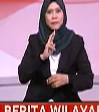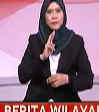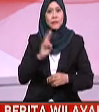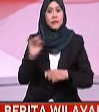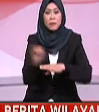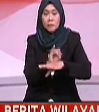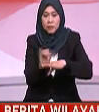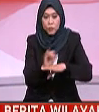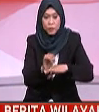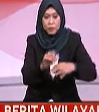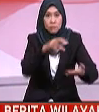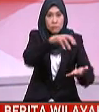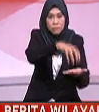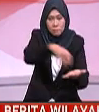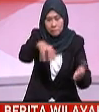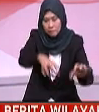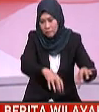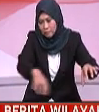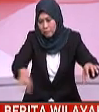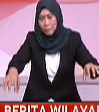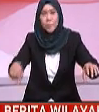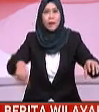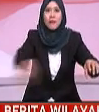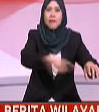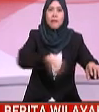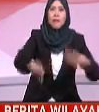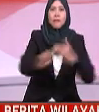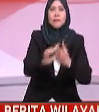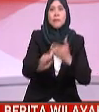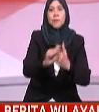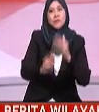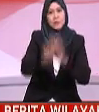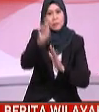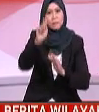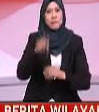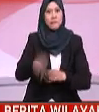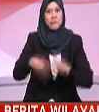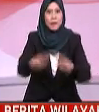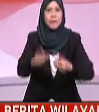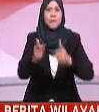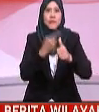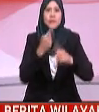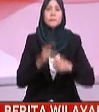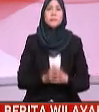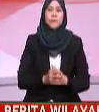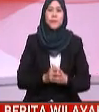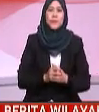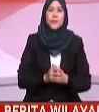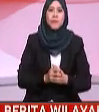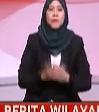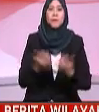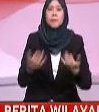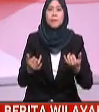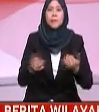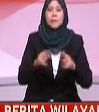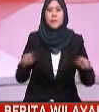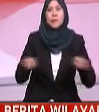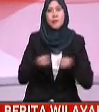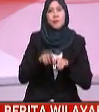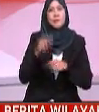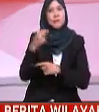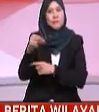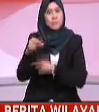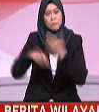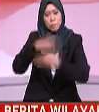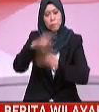mana industri berada yang berisiko tinggi. Sementara itu, satu garis panduan dikenali sebagai Green